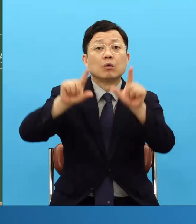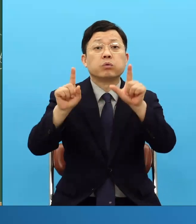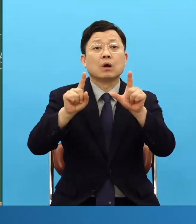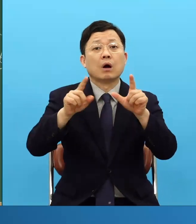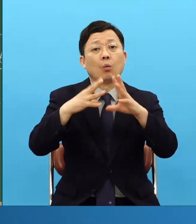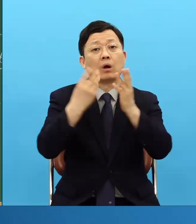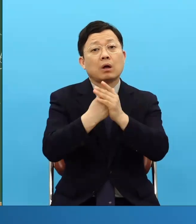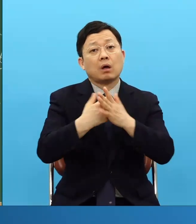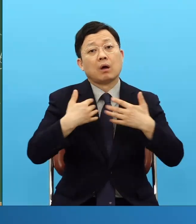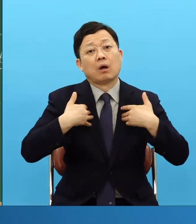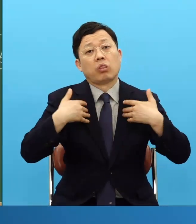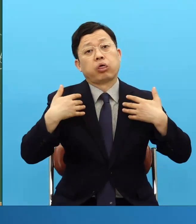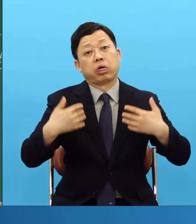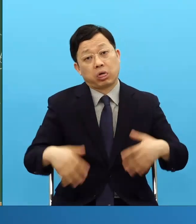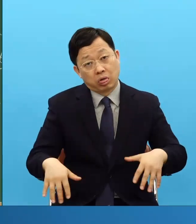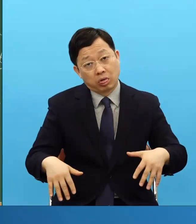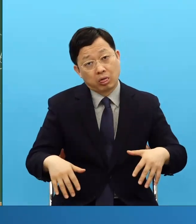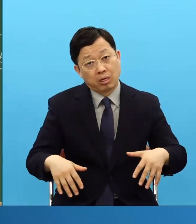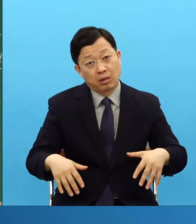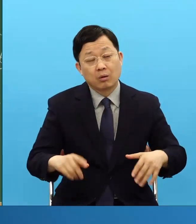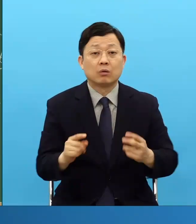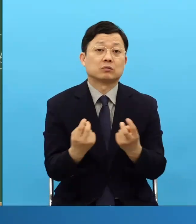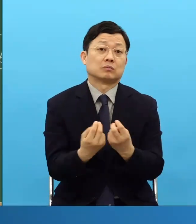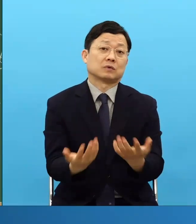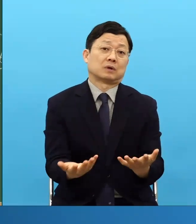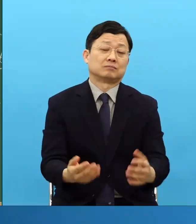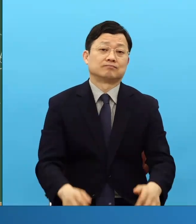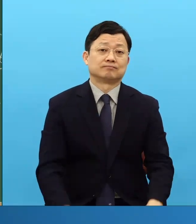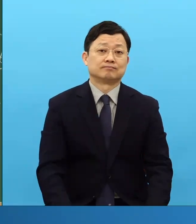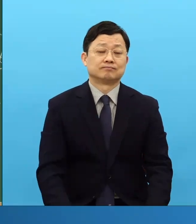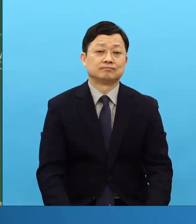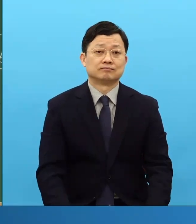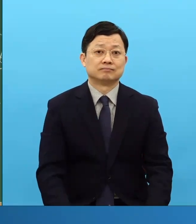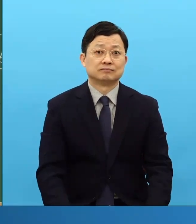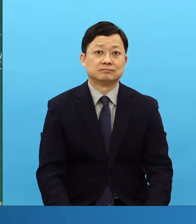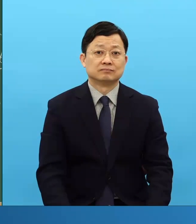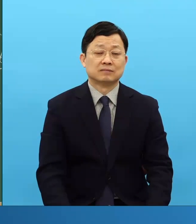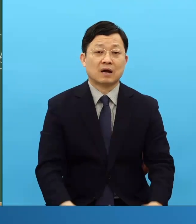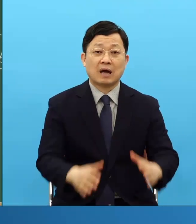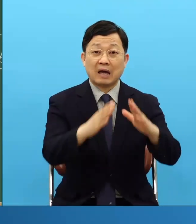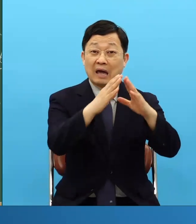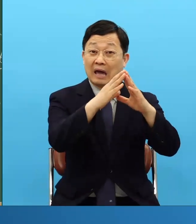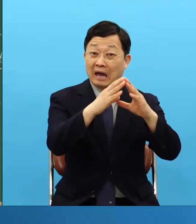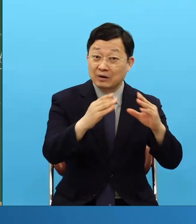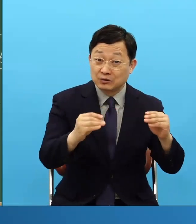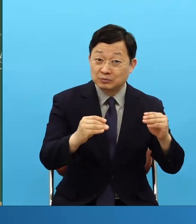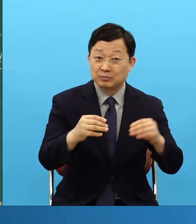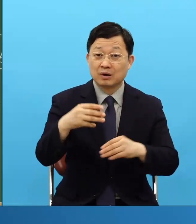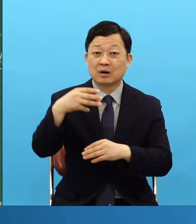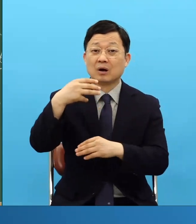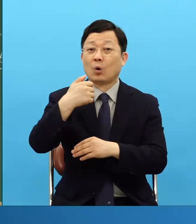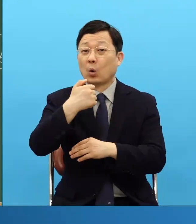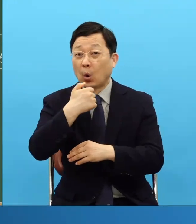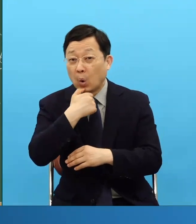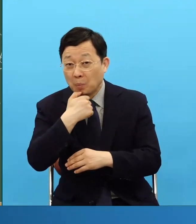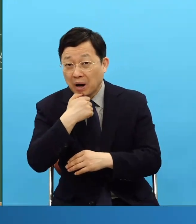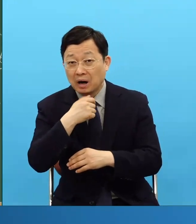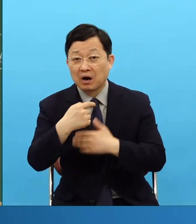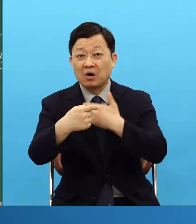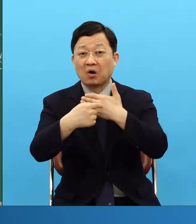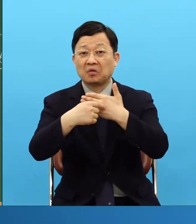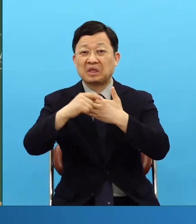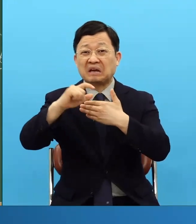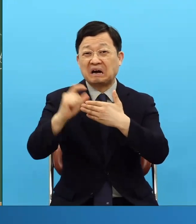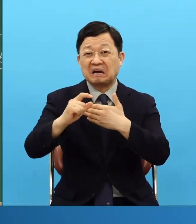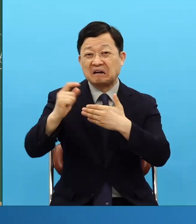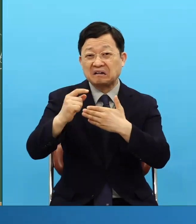약해지는 거죠. And spiritually, you become very weak. 강대국 애국부터 시작해서 로마가 강대국입니까? 영적으로는 거지예요. And think about